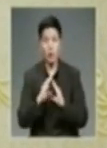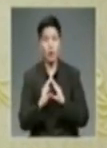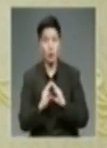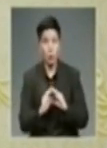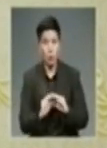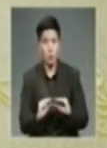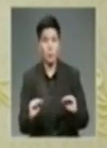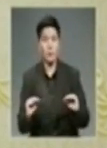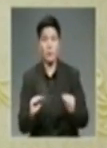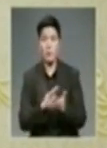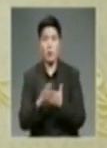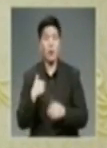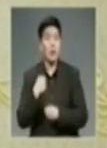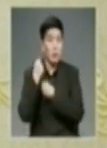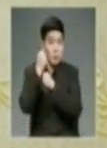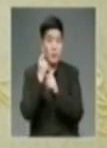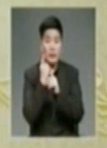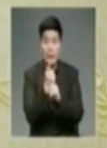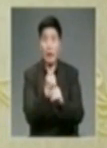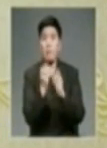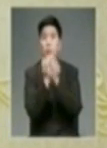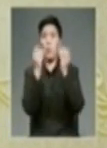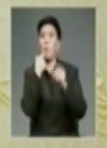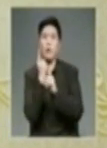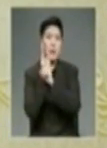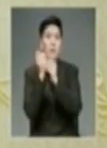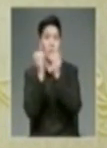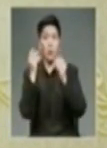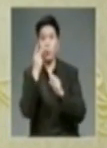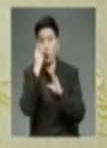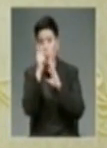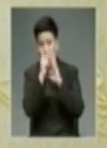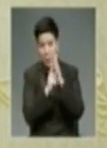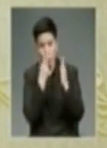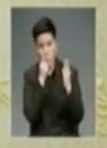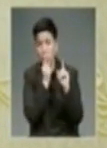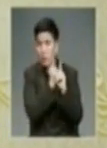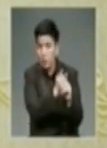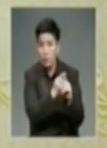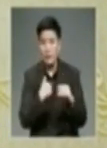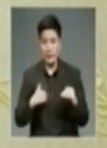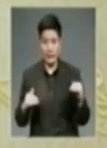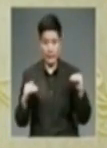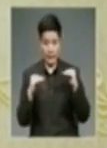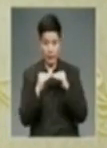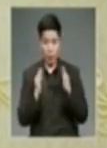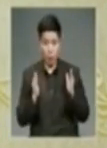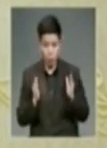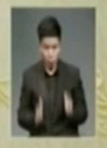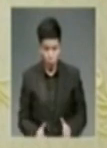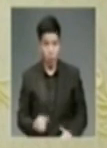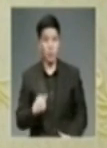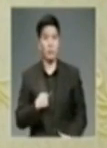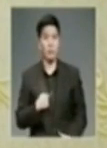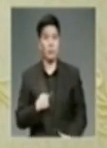นะการใช้สิทธิประท้วงตามรัฐธรรมนูญก็ต้องดูข้อกฎหมายอื่นด้วยมันมีกรอบกฎหมายอื่นด้วยนะครับที่กล่าวว่าสิทธิเสรีภาพของประชาชนต้องอะ